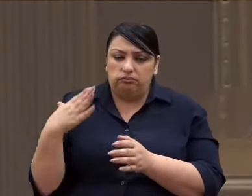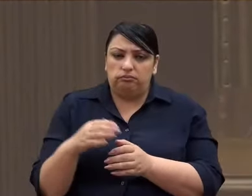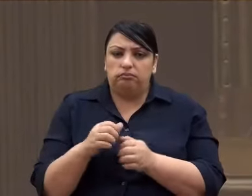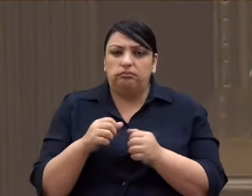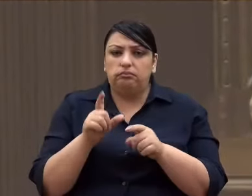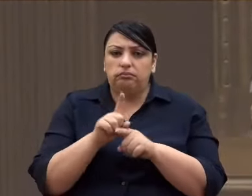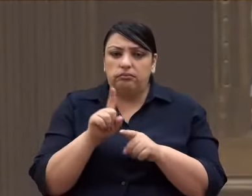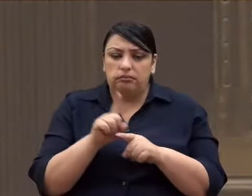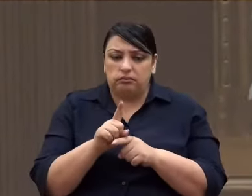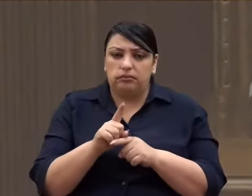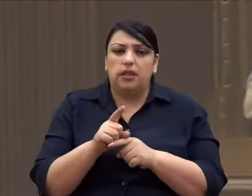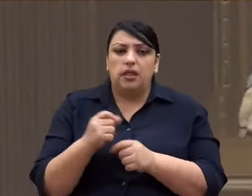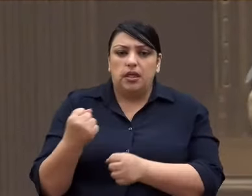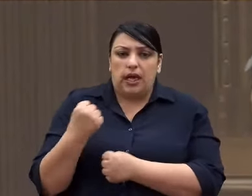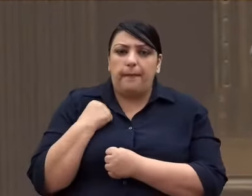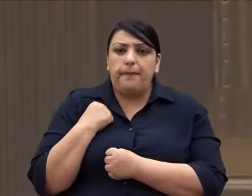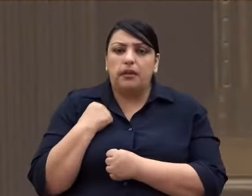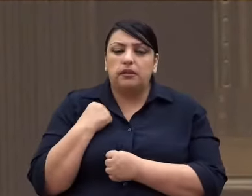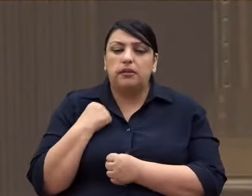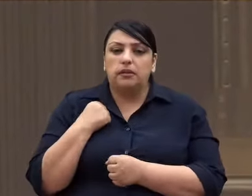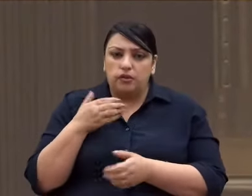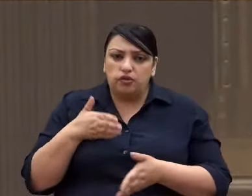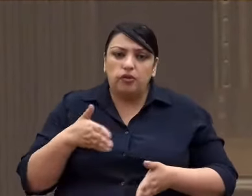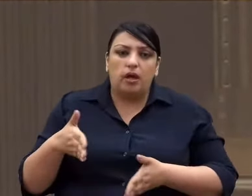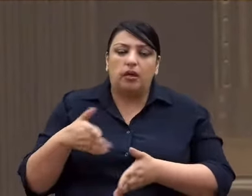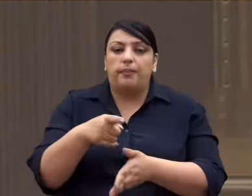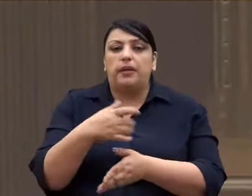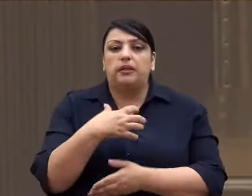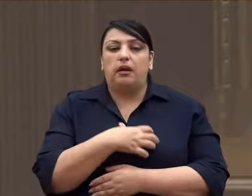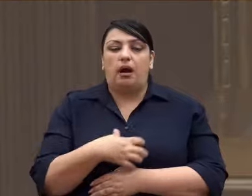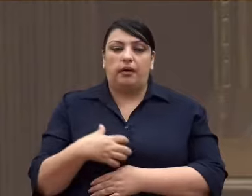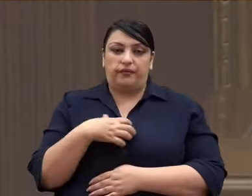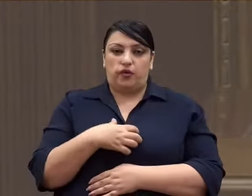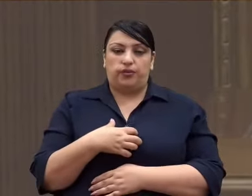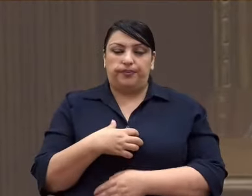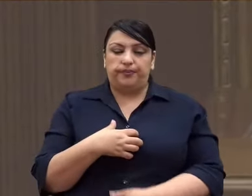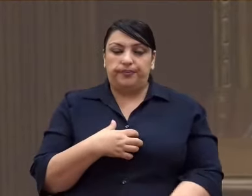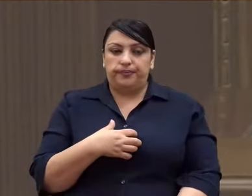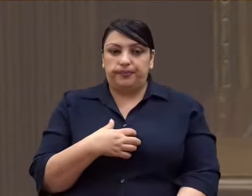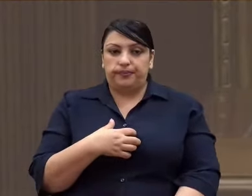այս կարևոր ուղով, այս կարևոր ճանապարհով։